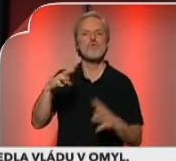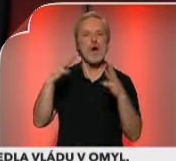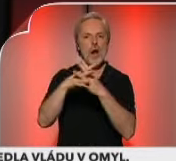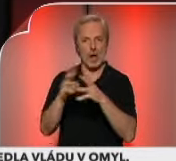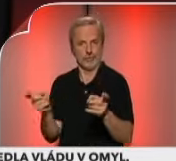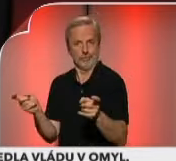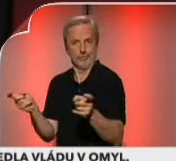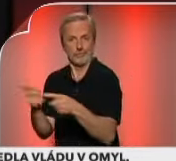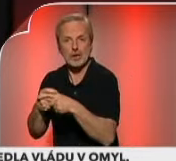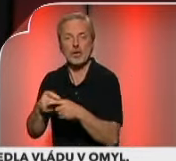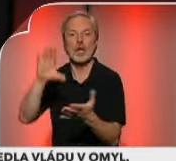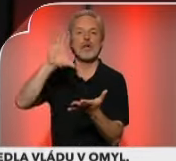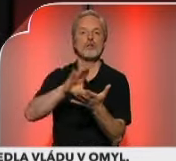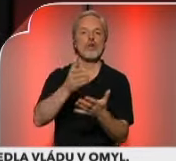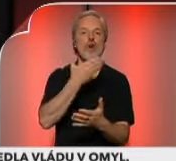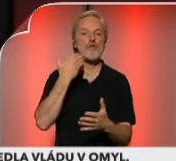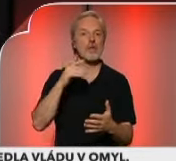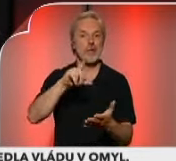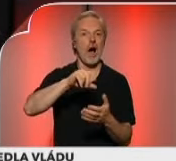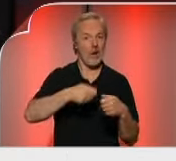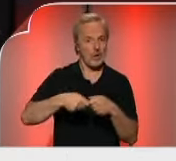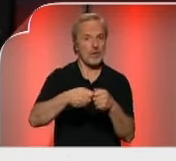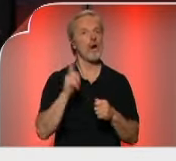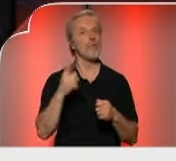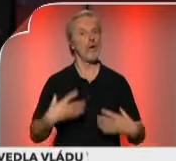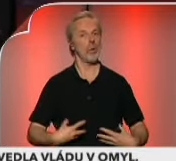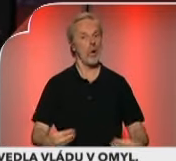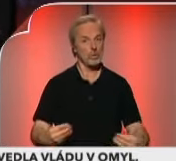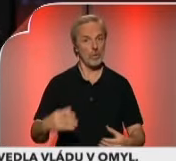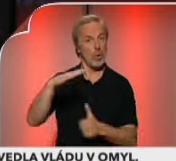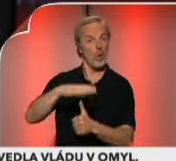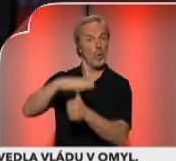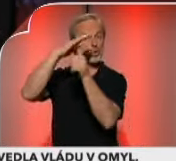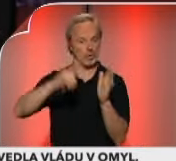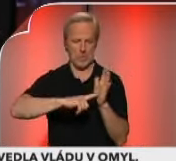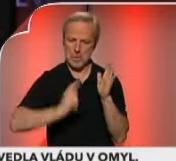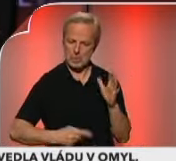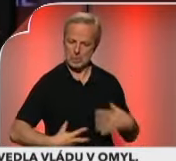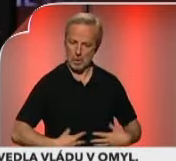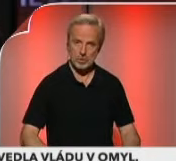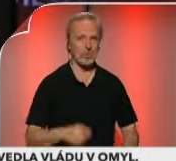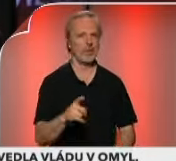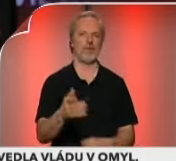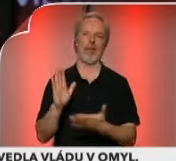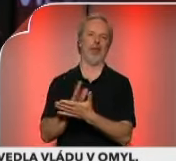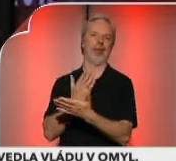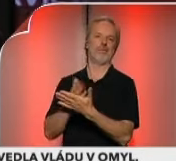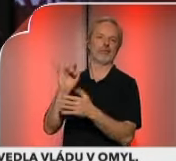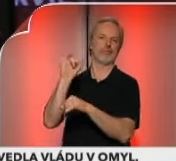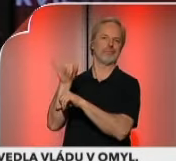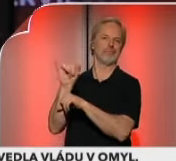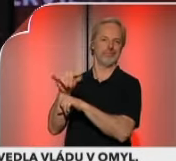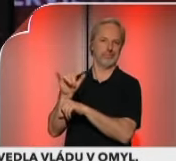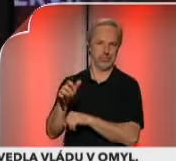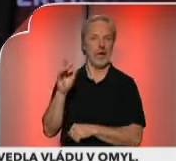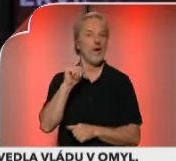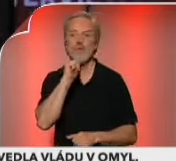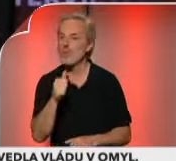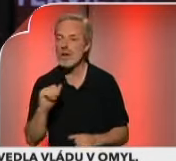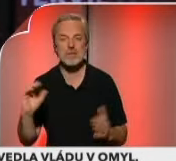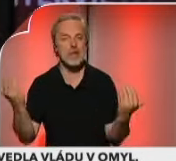se svou problémovou středočeskou organizací jejíž lídři až dosud neuposlechli pokyny neodstoupili ze svých funkcí a nesvolal Krajskou